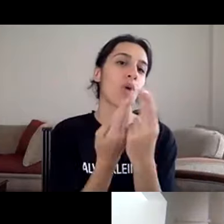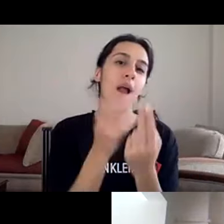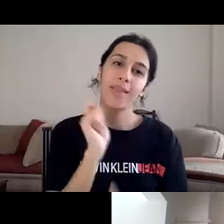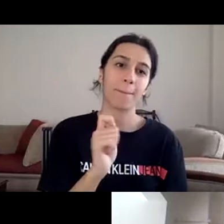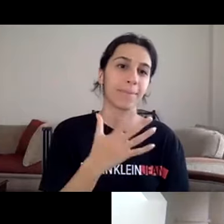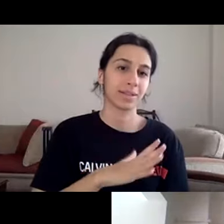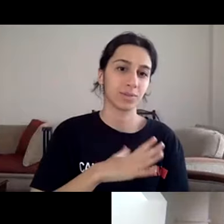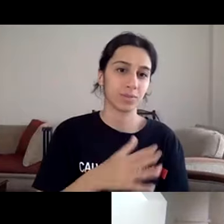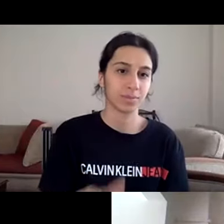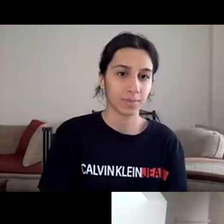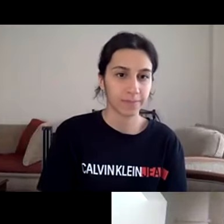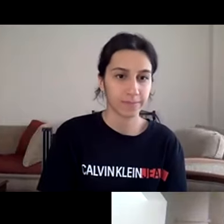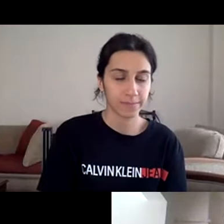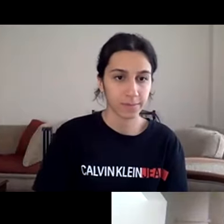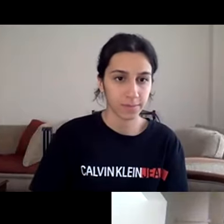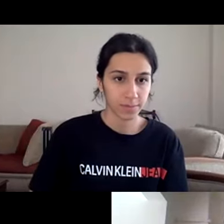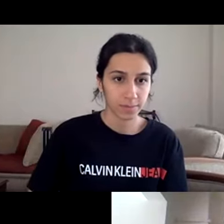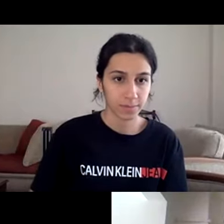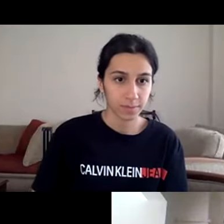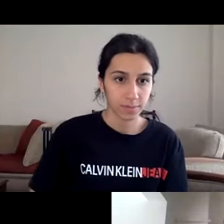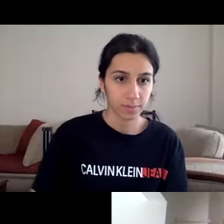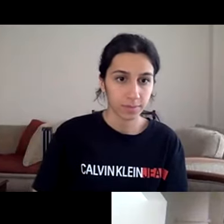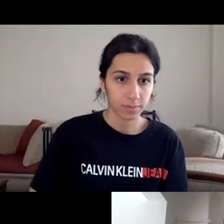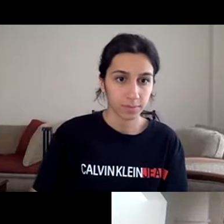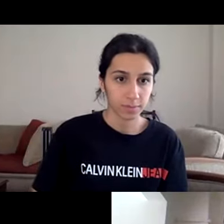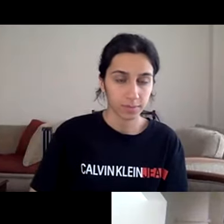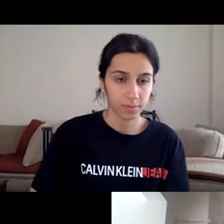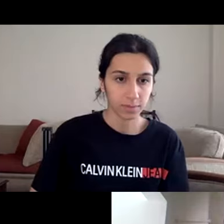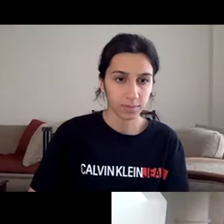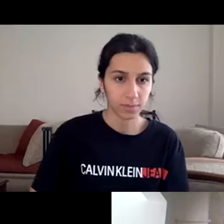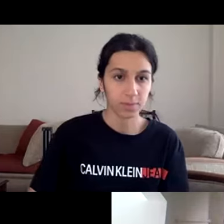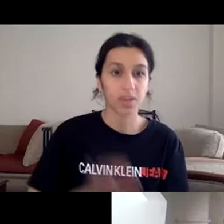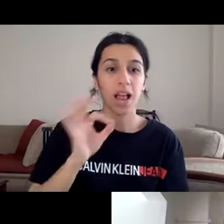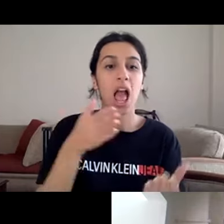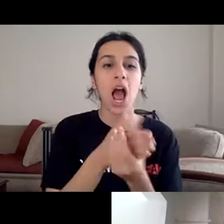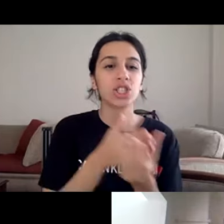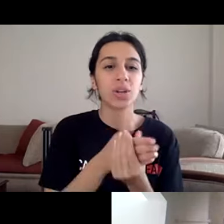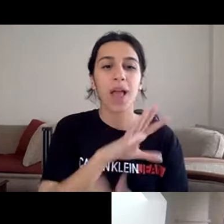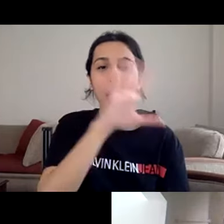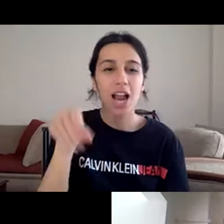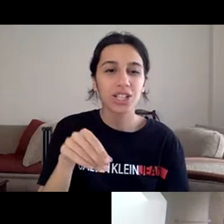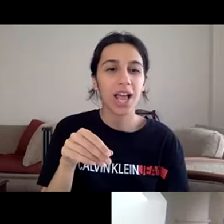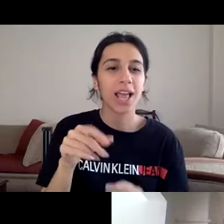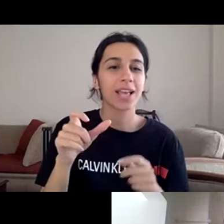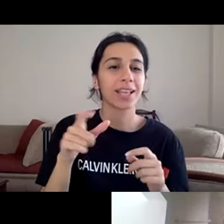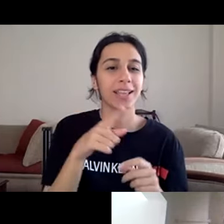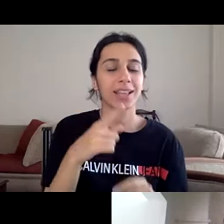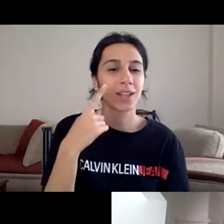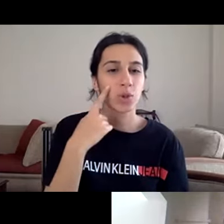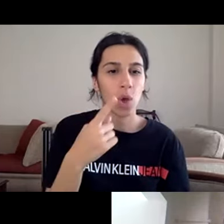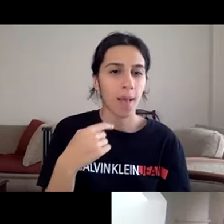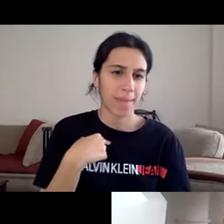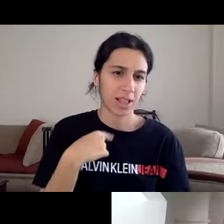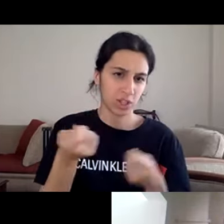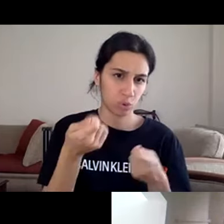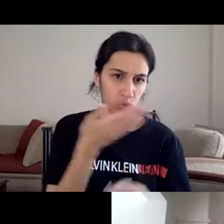olan. Ben AnyUgar'ın yanı sıra temel görevim AnyUgar'da tabii ama erişilebilir her şey sosyal girişimde de eğitmenlik ve danışmanlık